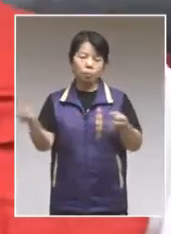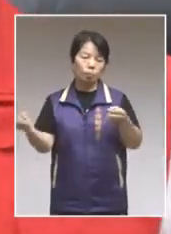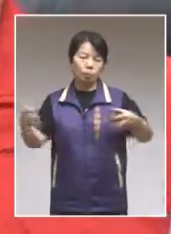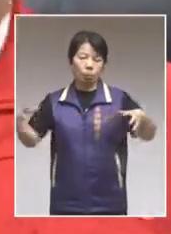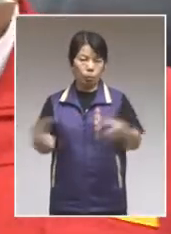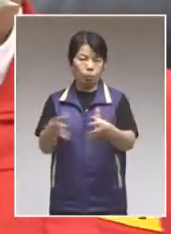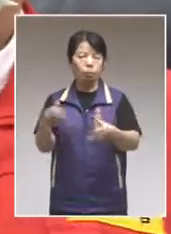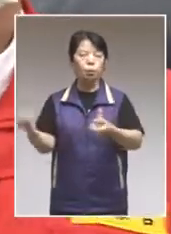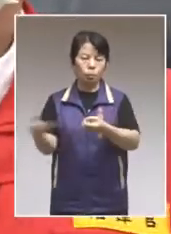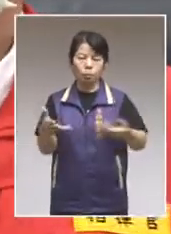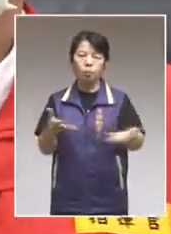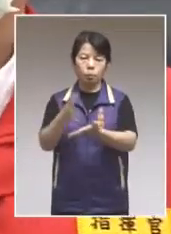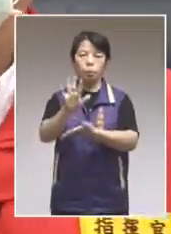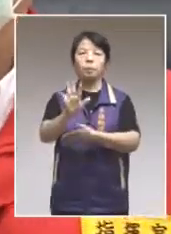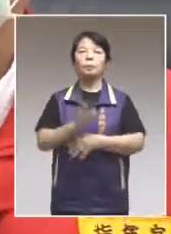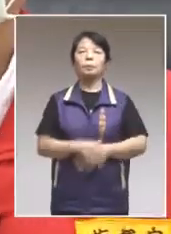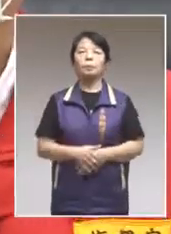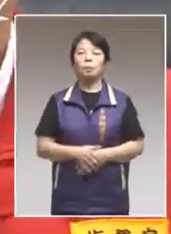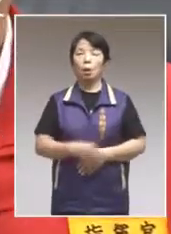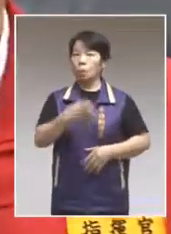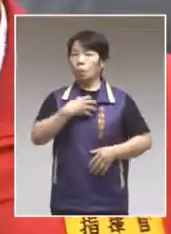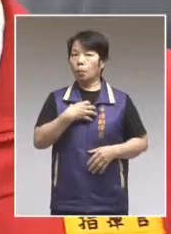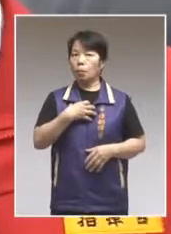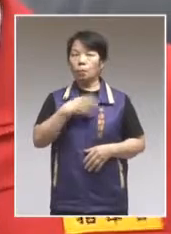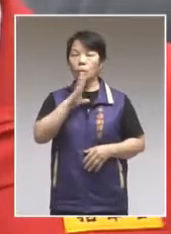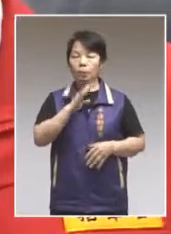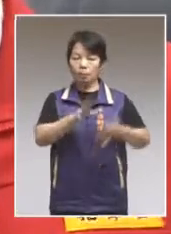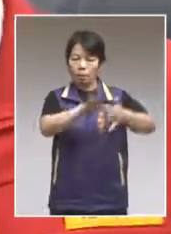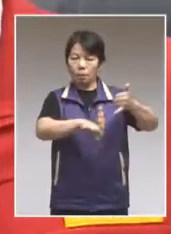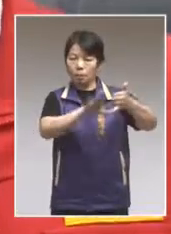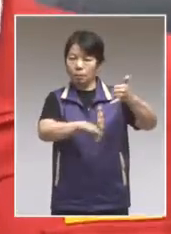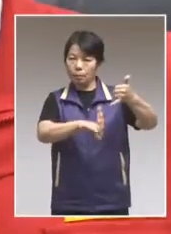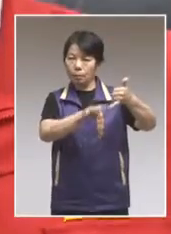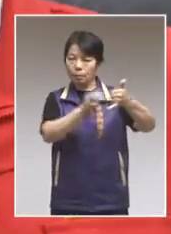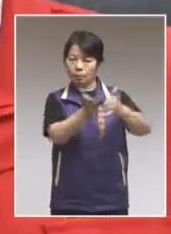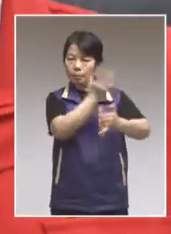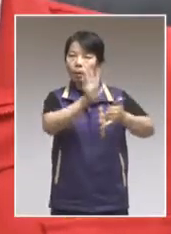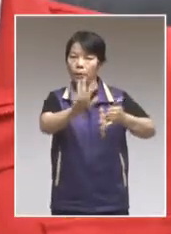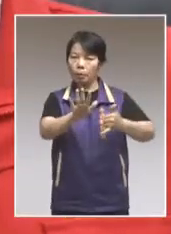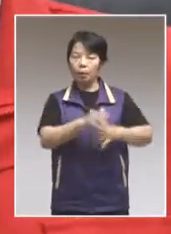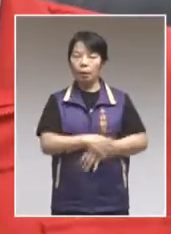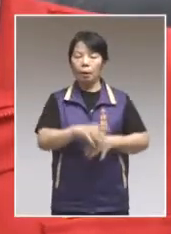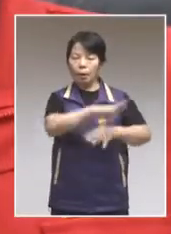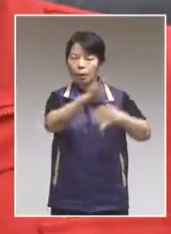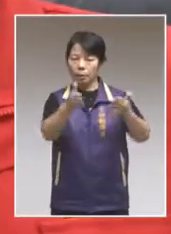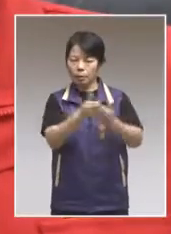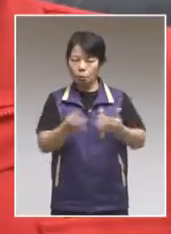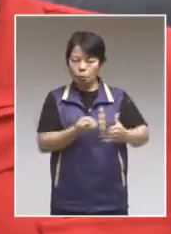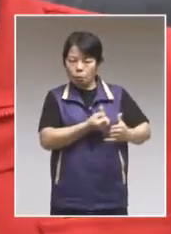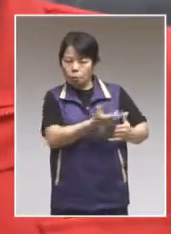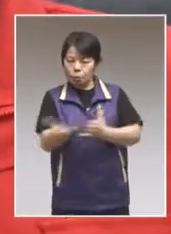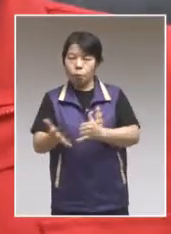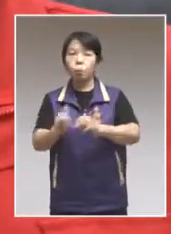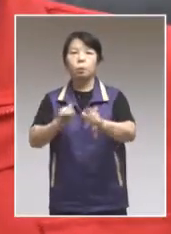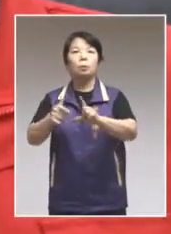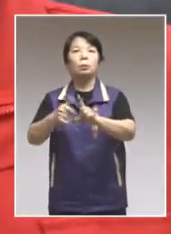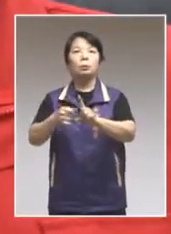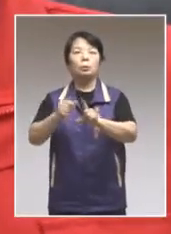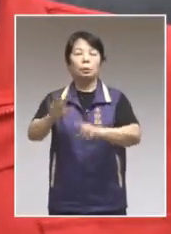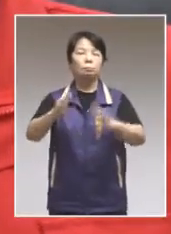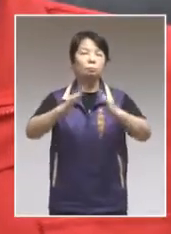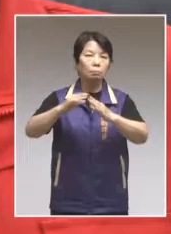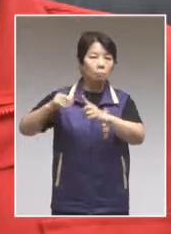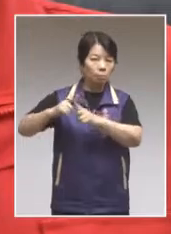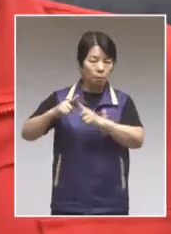哦，所以简单讲，风险在南北移动，然后渗透到社区，包括家